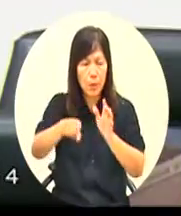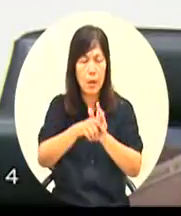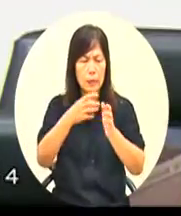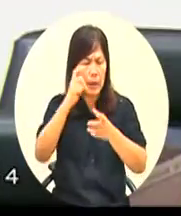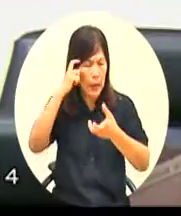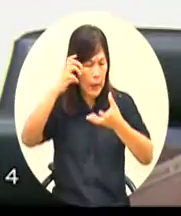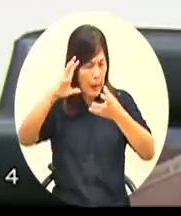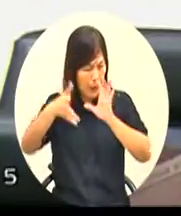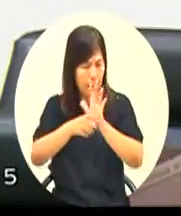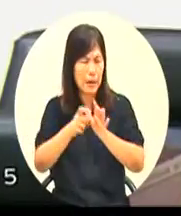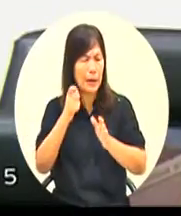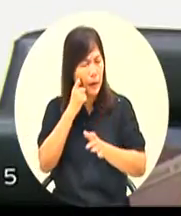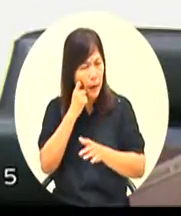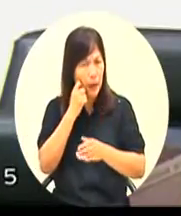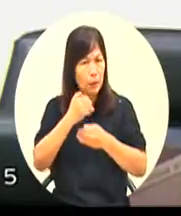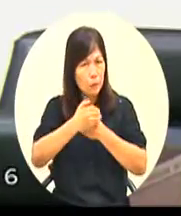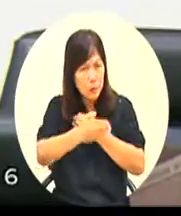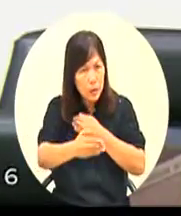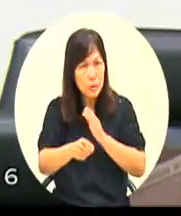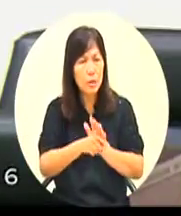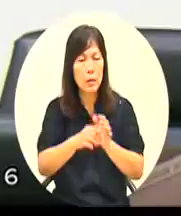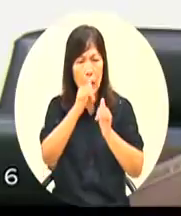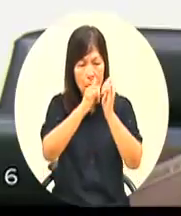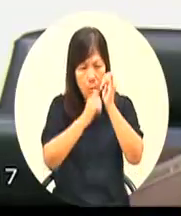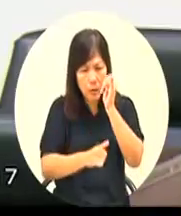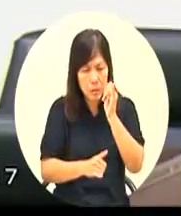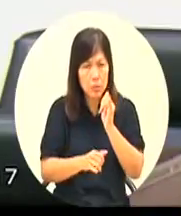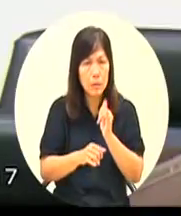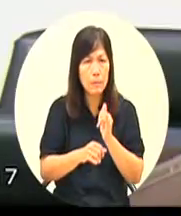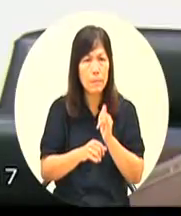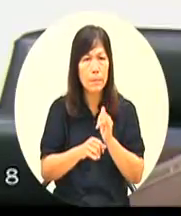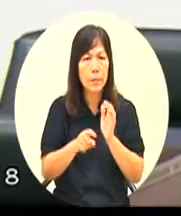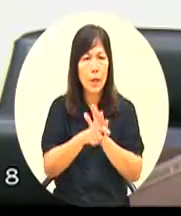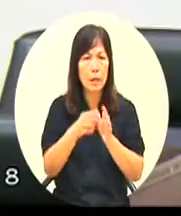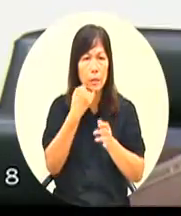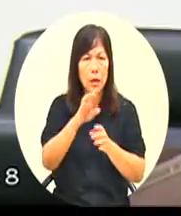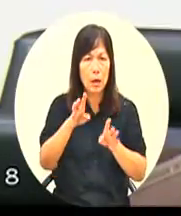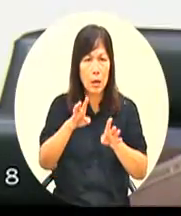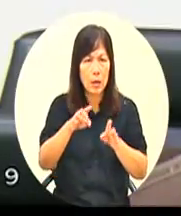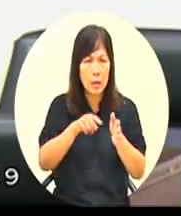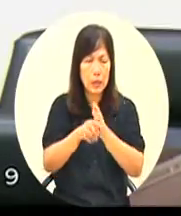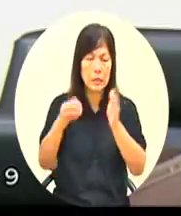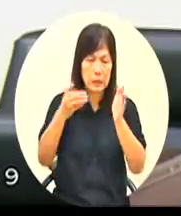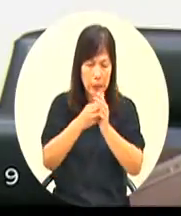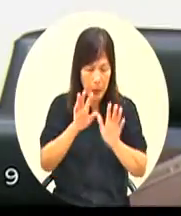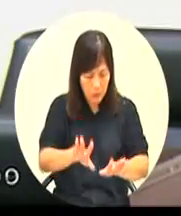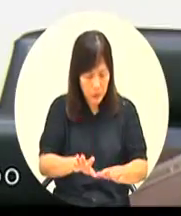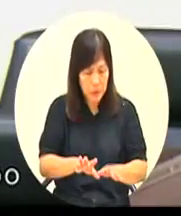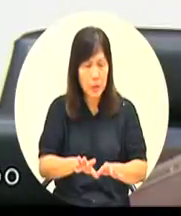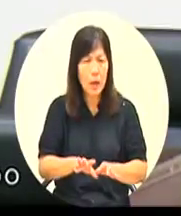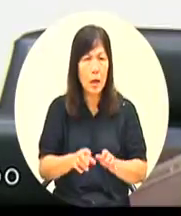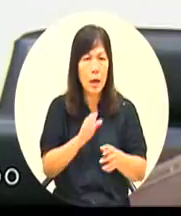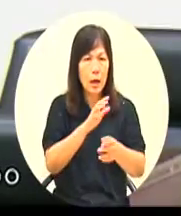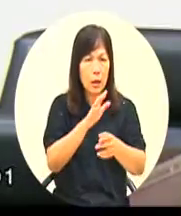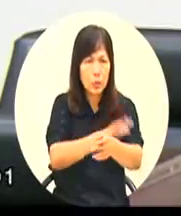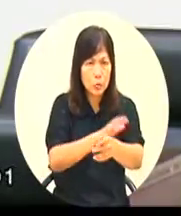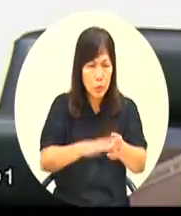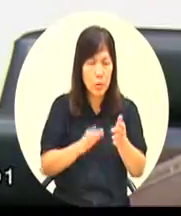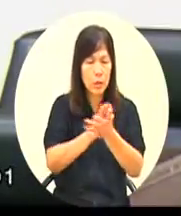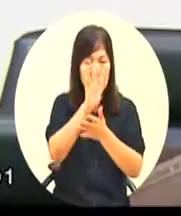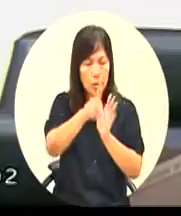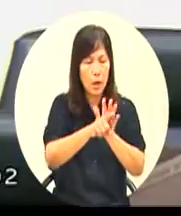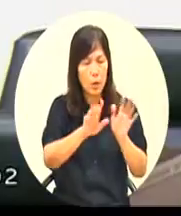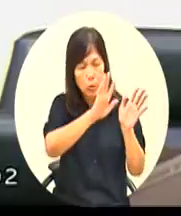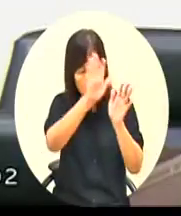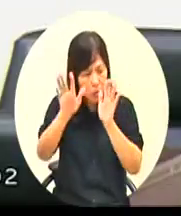些困难度，这些程序上，那从历史轨迹到苏醒这些左营的那个未来的风